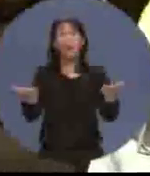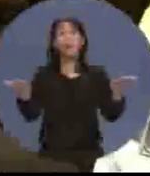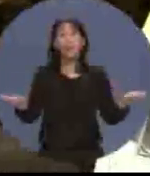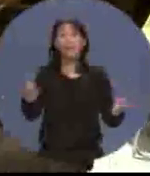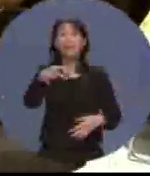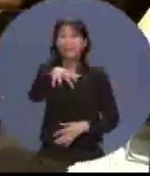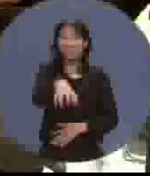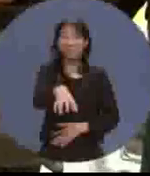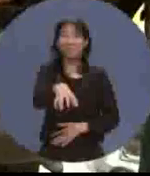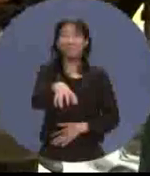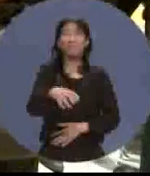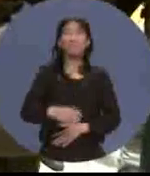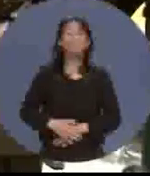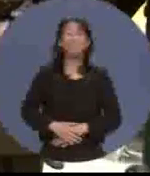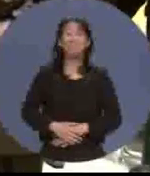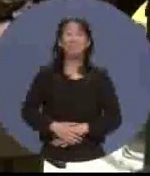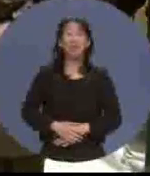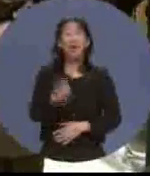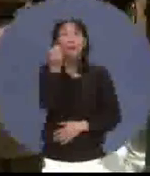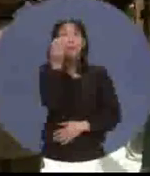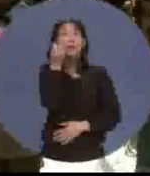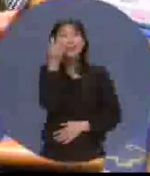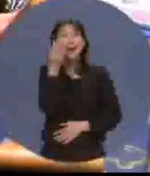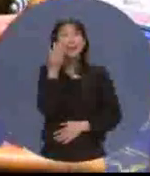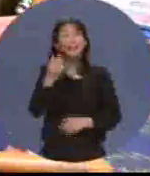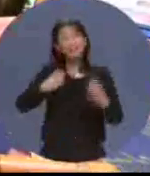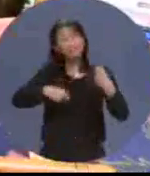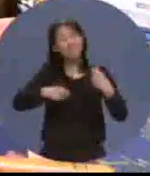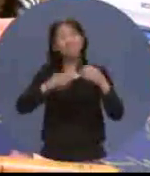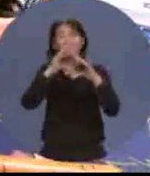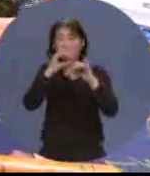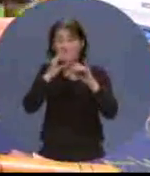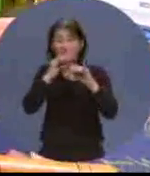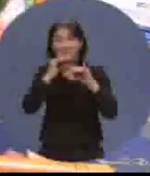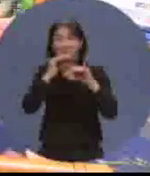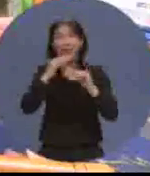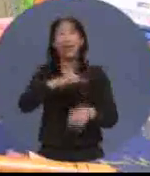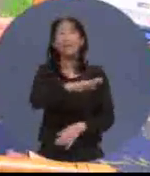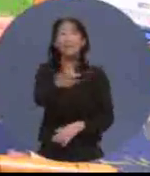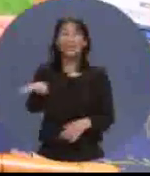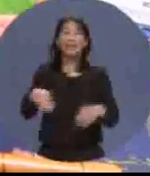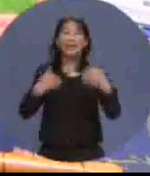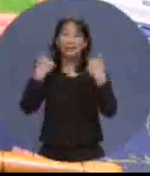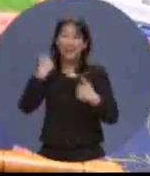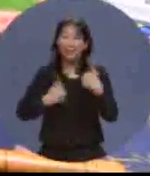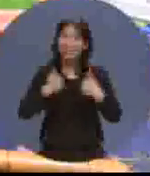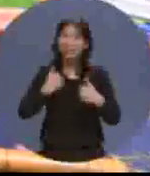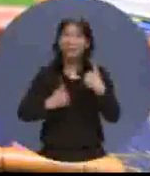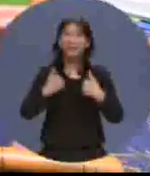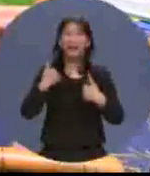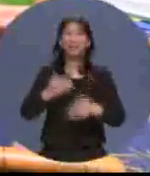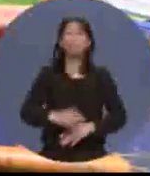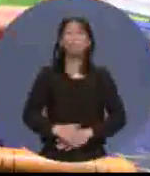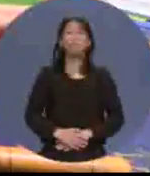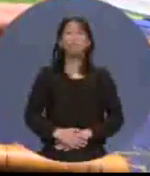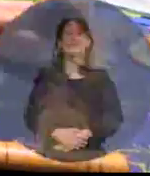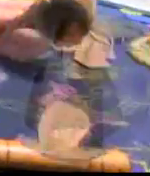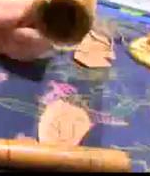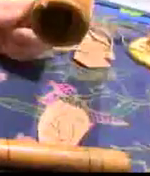は、珍しい楽器を実際に触れることもでき、皆さんその音色を楽しんでいました